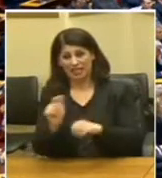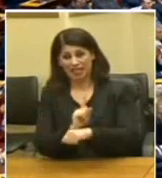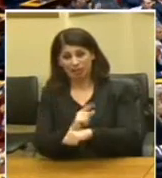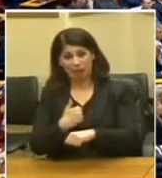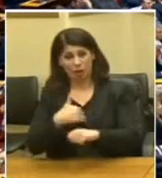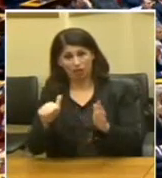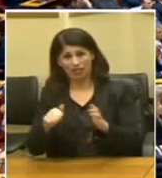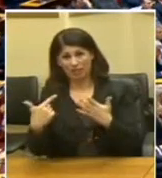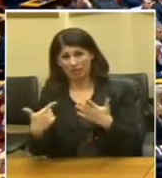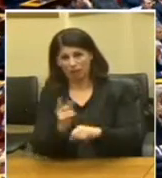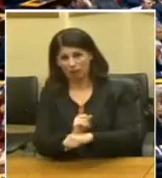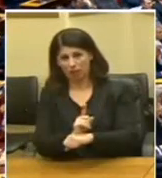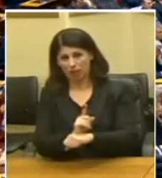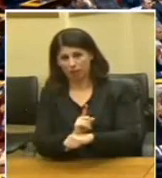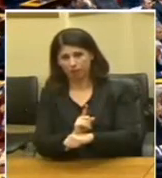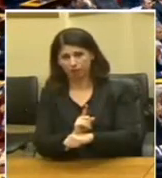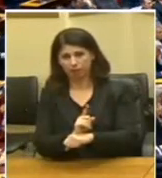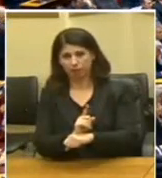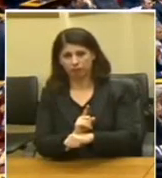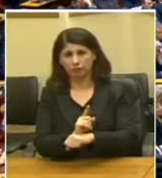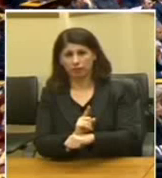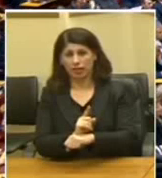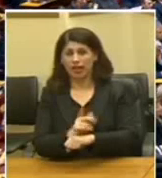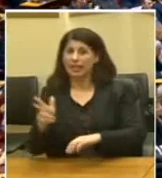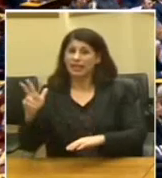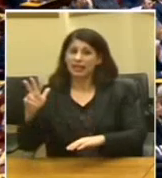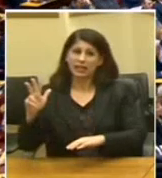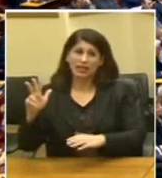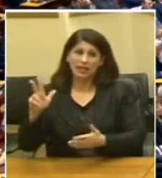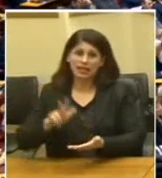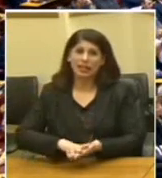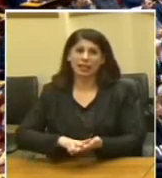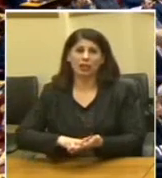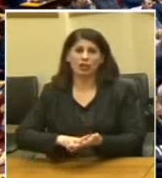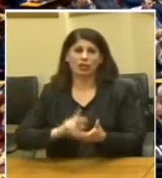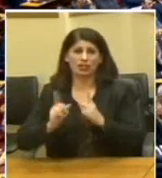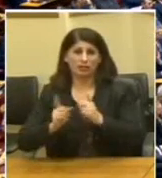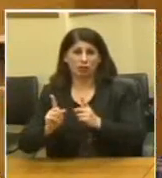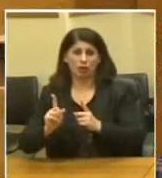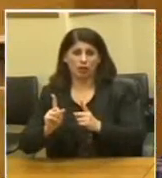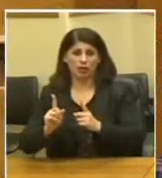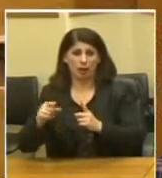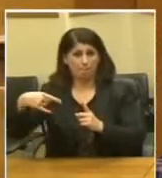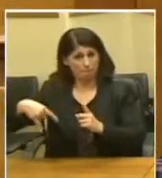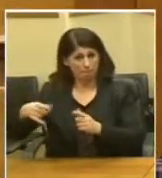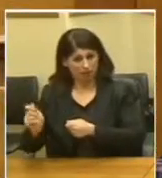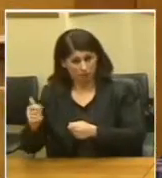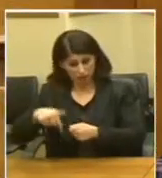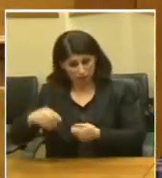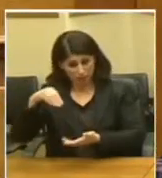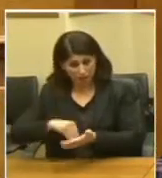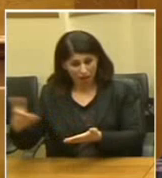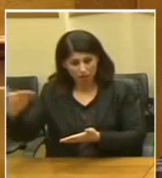67, για την κύρωση της Συμφωνίας των Πρεσπών και σήμερα ήρθατε να επαναλάβετε ακριβώς τα